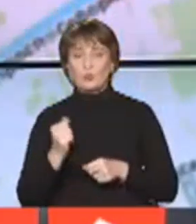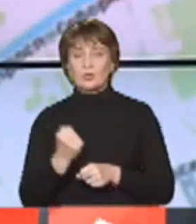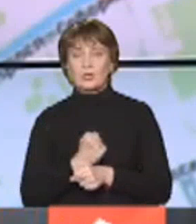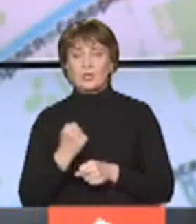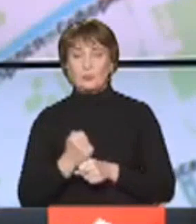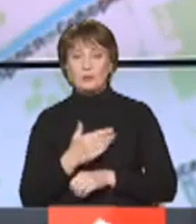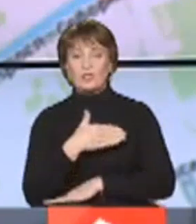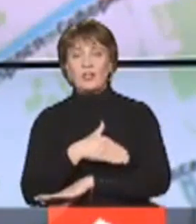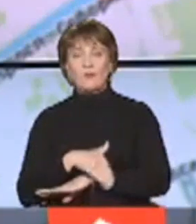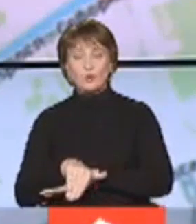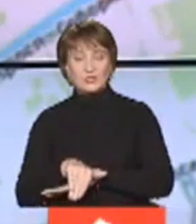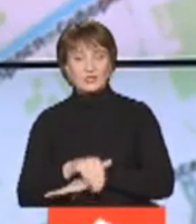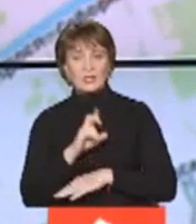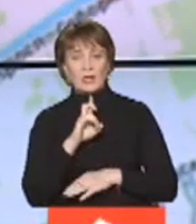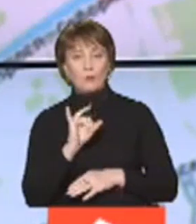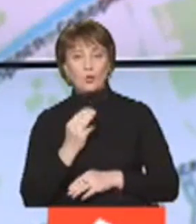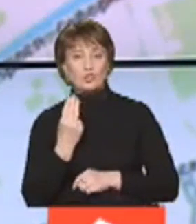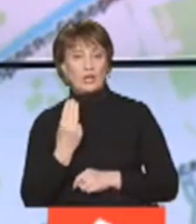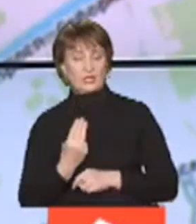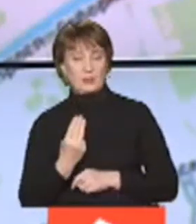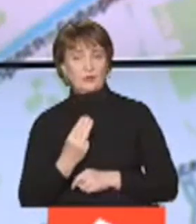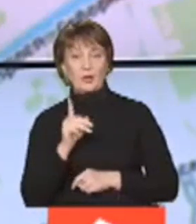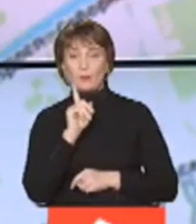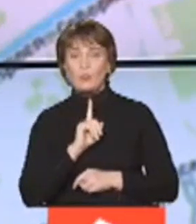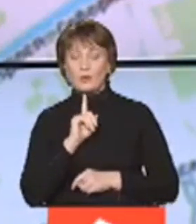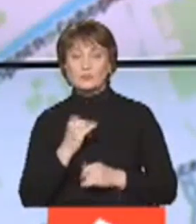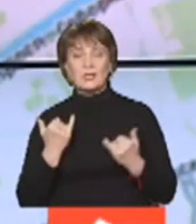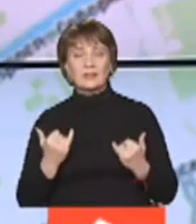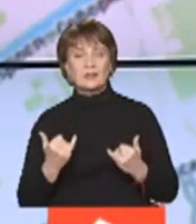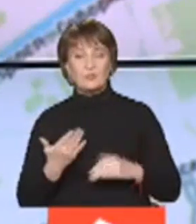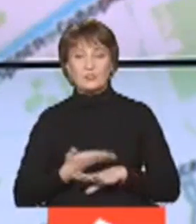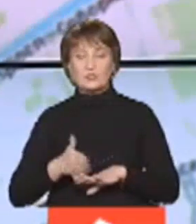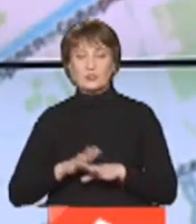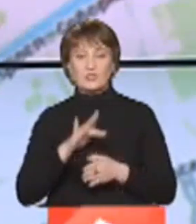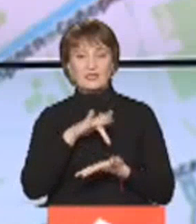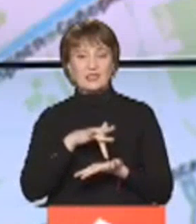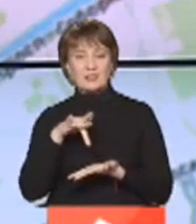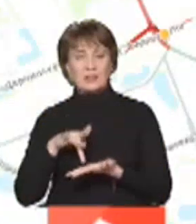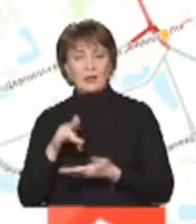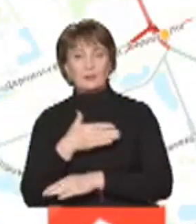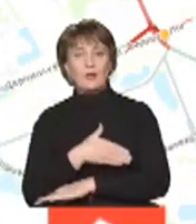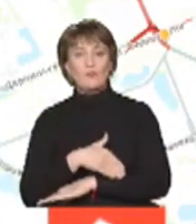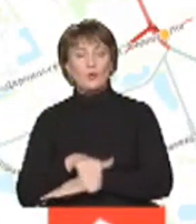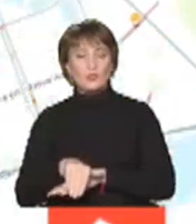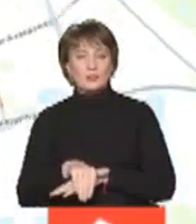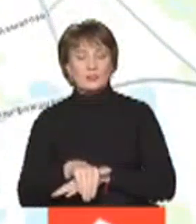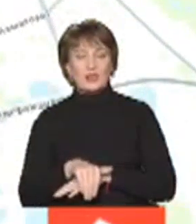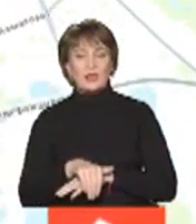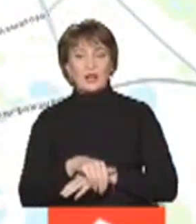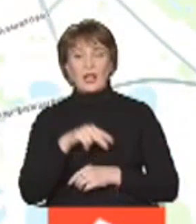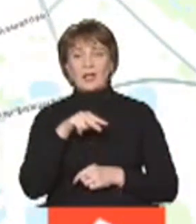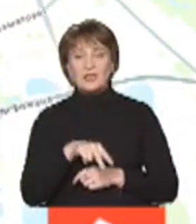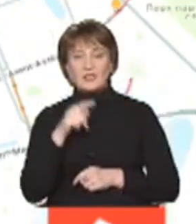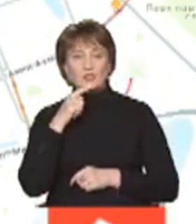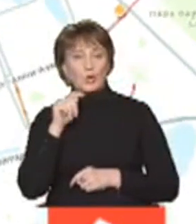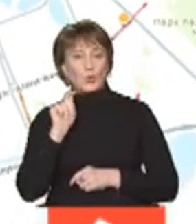роботи на вулиці Борщагівській. Ну і, власне, на Тюмень все ж таки найскладніше рухатись центральними вулицями. Бульвар Лесі